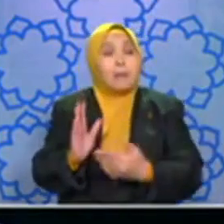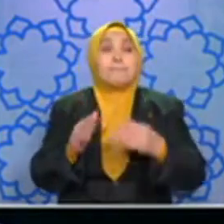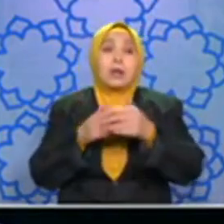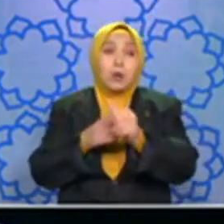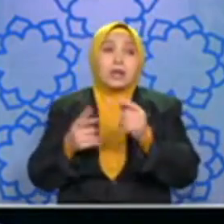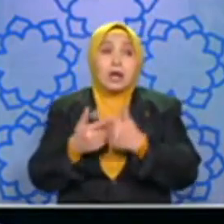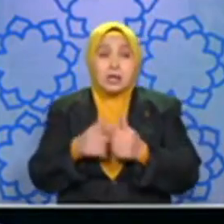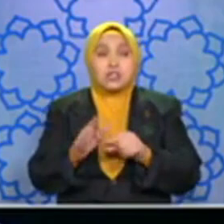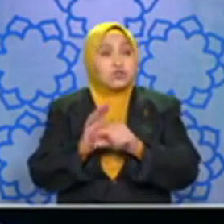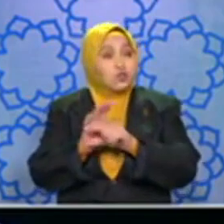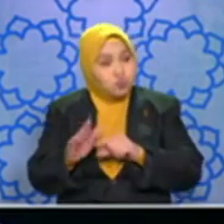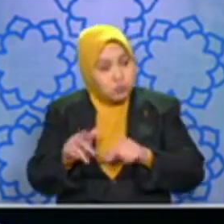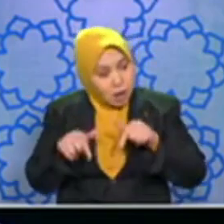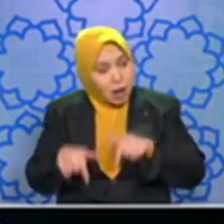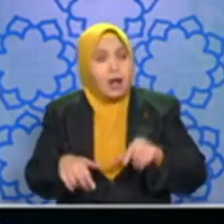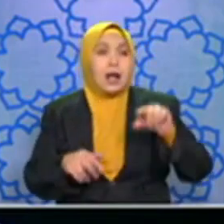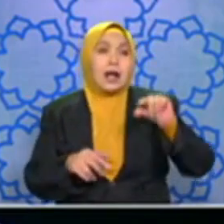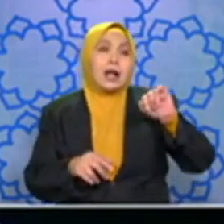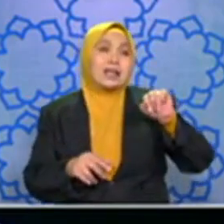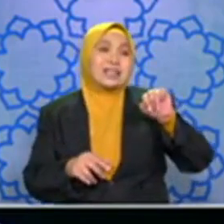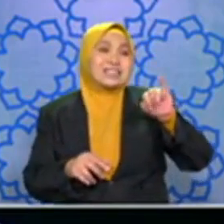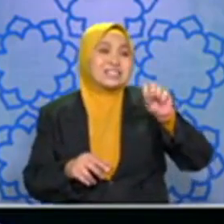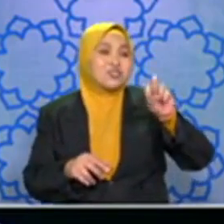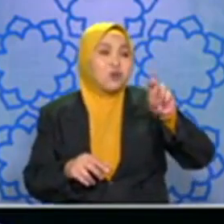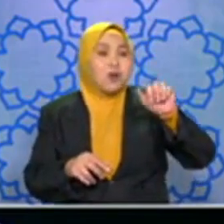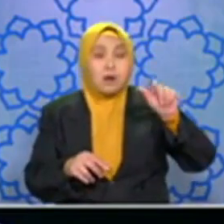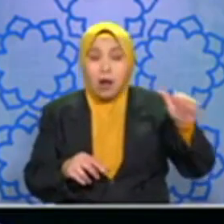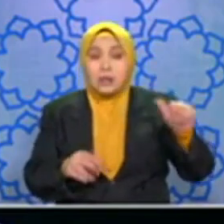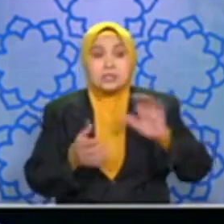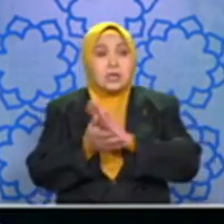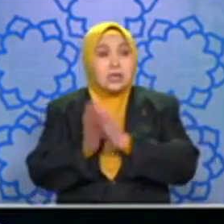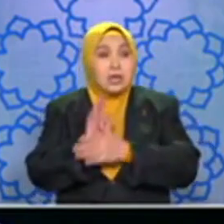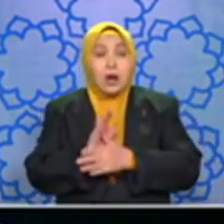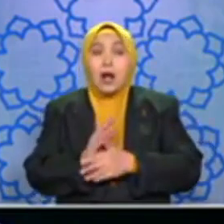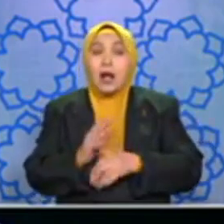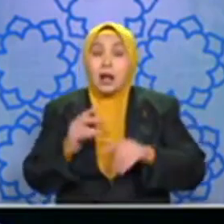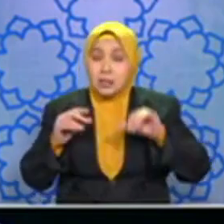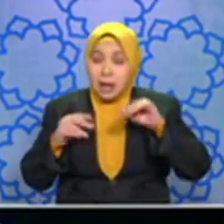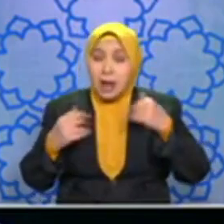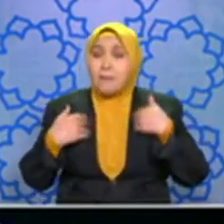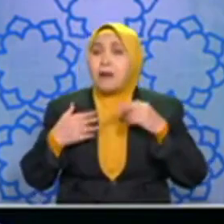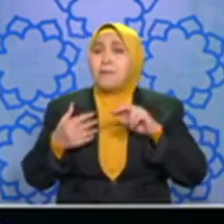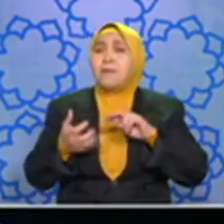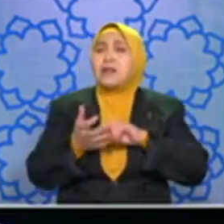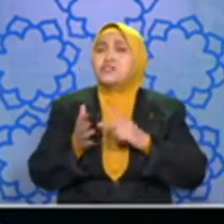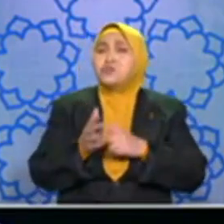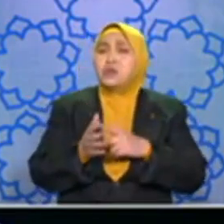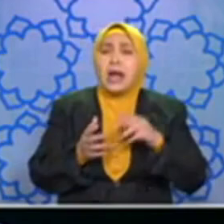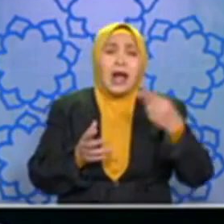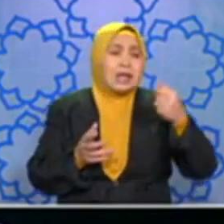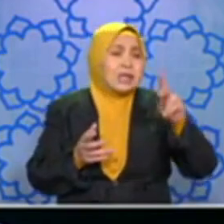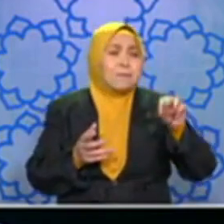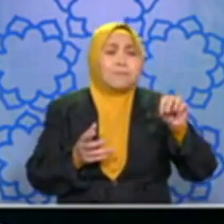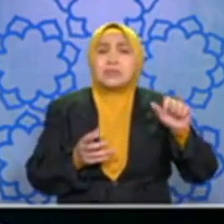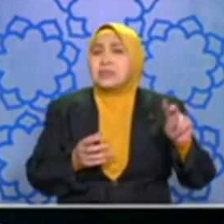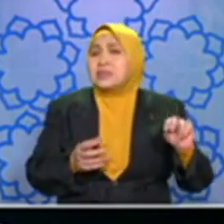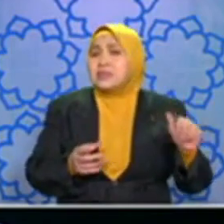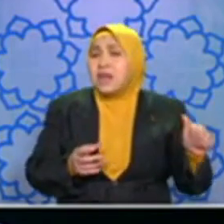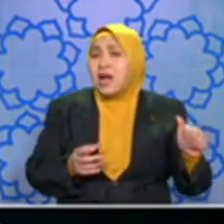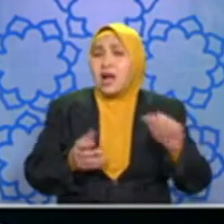surah Al-Isra. Jadi di sini Allah kata wa ja'alna ala qulubihim akinnah. Apa maksud akinnah ini? Iaitu